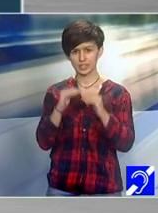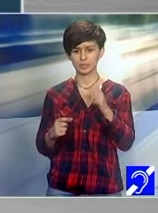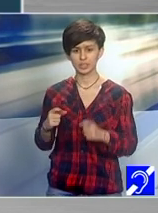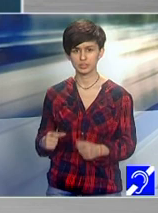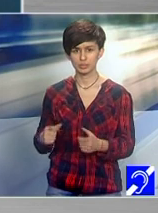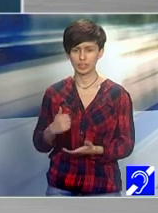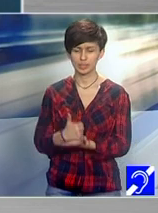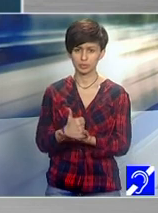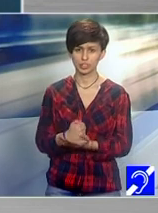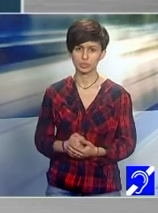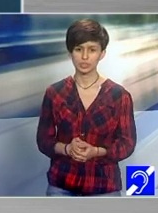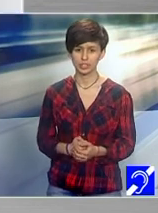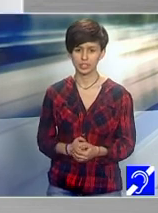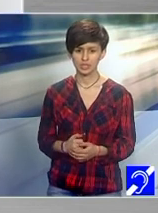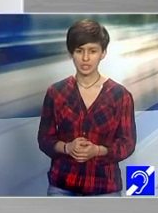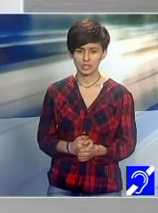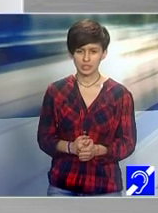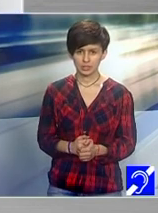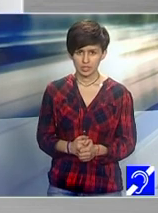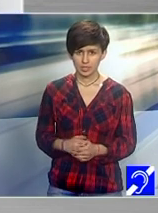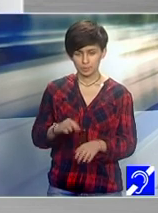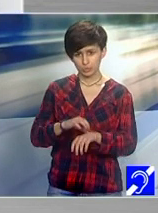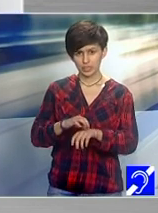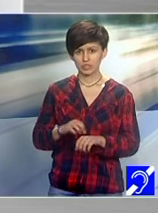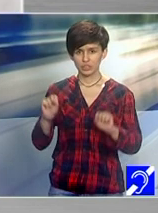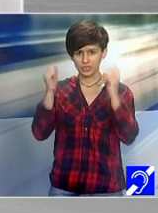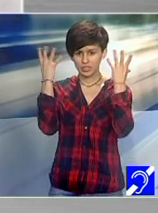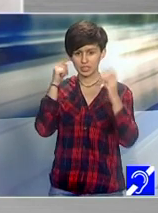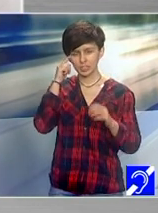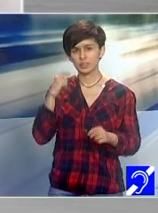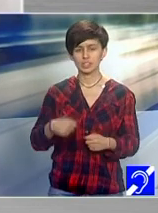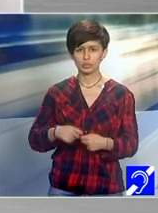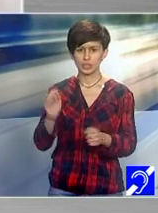și știu că domnul ministru caută soluții. Medicii vor fi în grevă japoneză toată